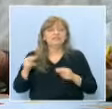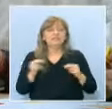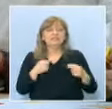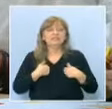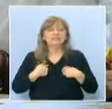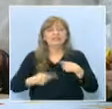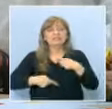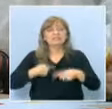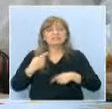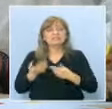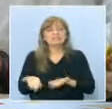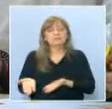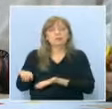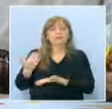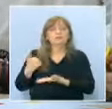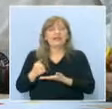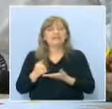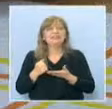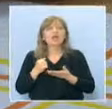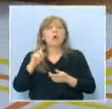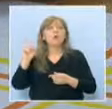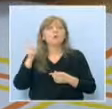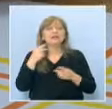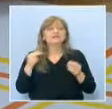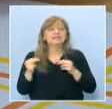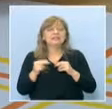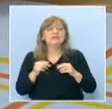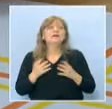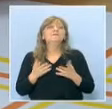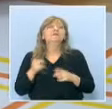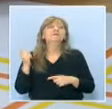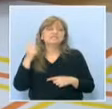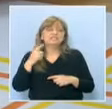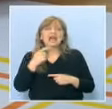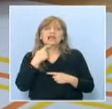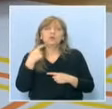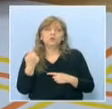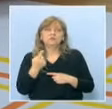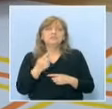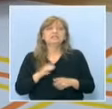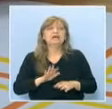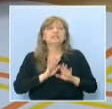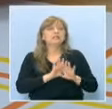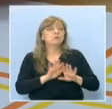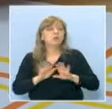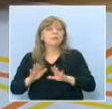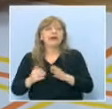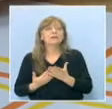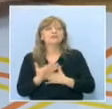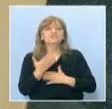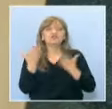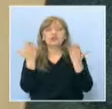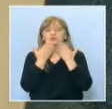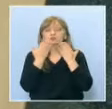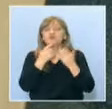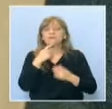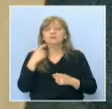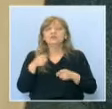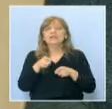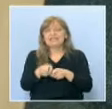управителен съвет всъщност практиката всяка година да подпомагаме в началото на учебната година именно тези децата